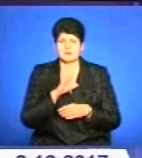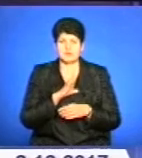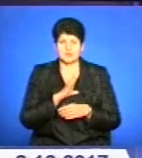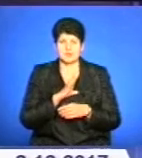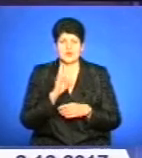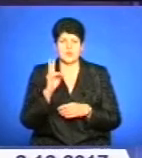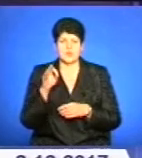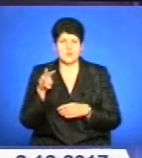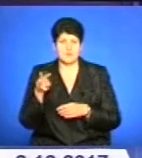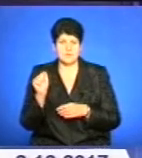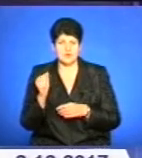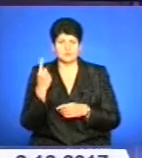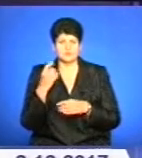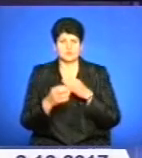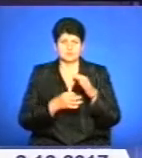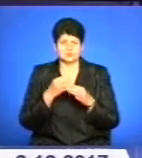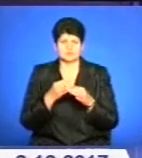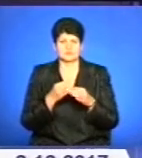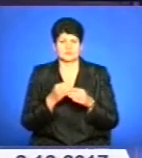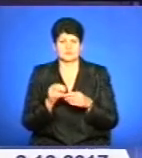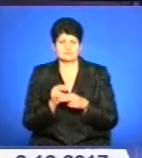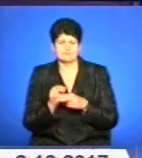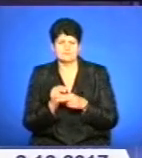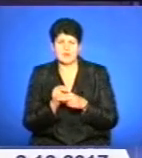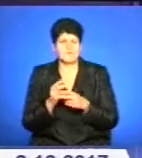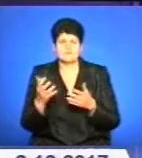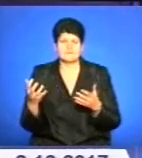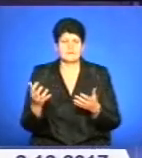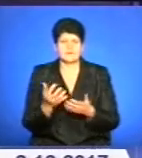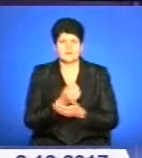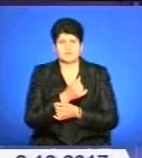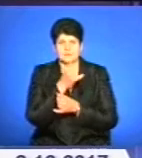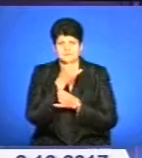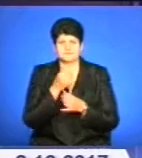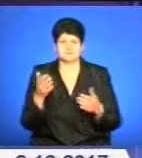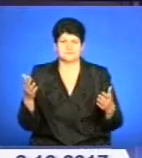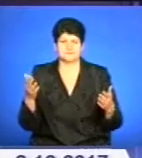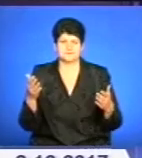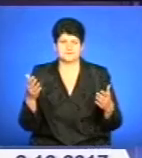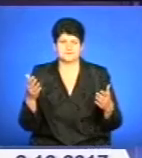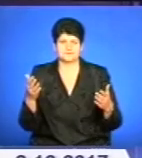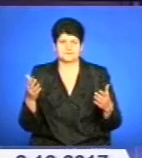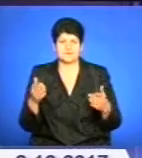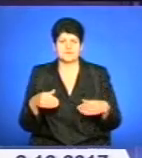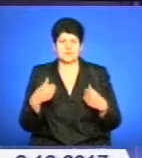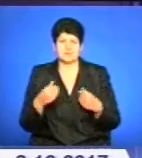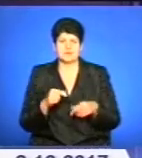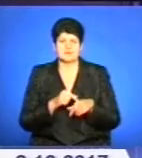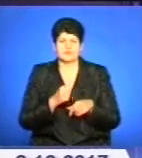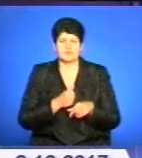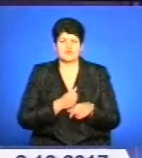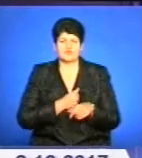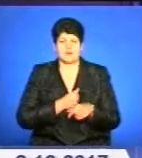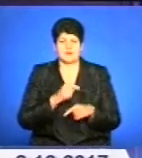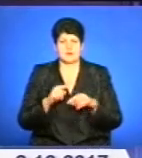церебральній комі більше доби, лікарі боролися за її життя, однак врятувати дівчину так і не вдалося. Висловлюємо співчуття рідним та